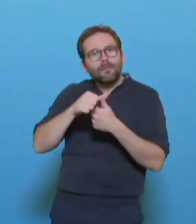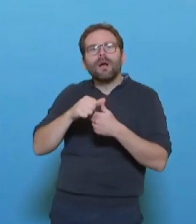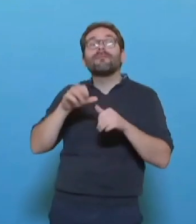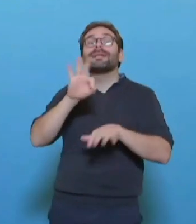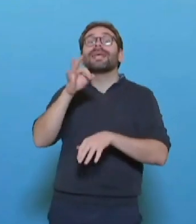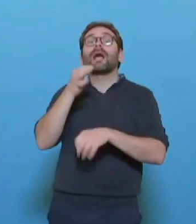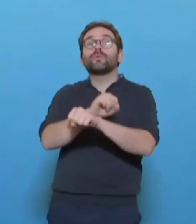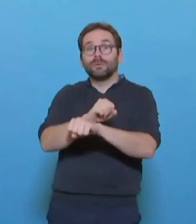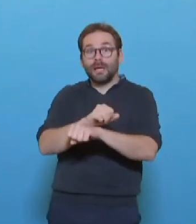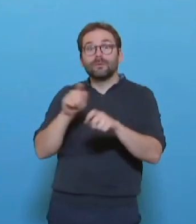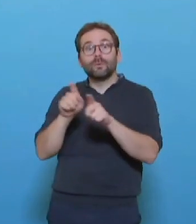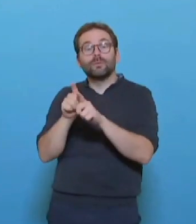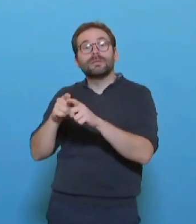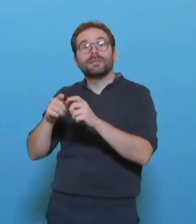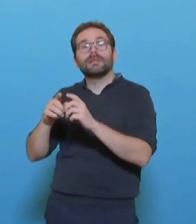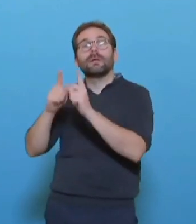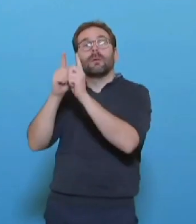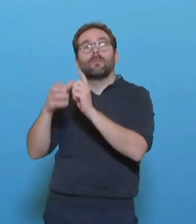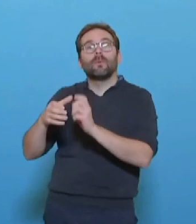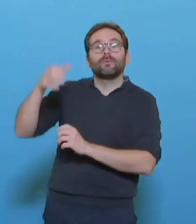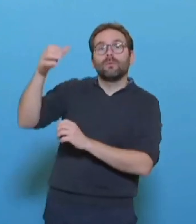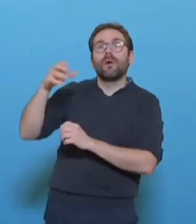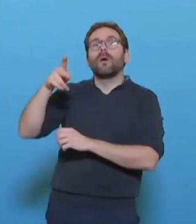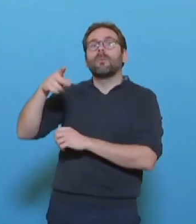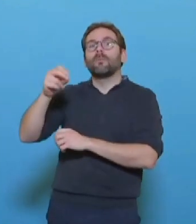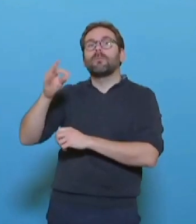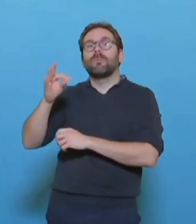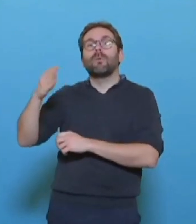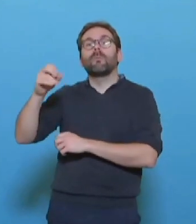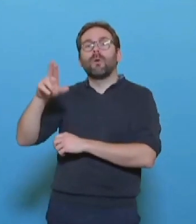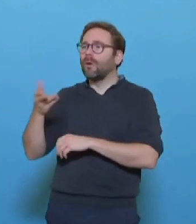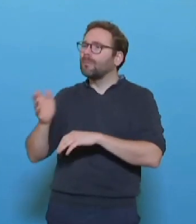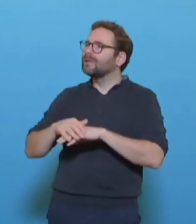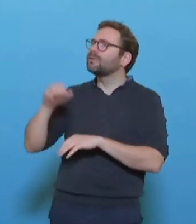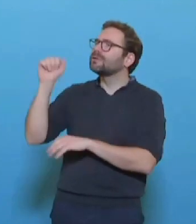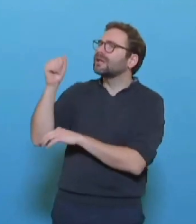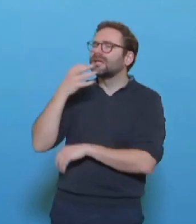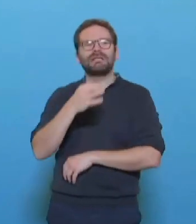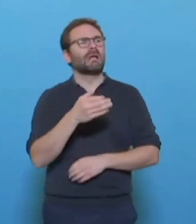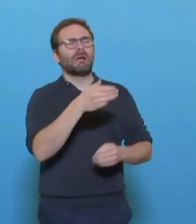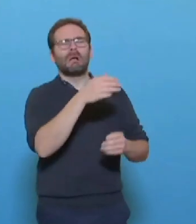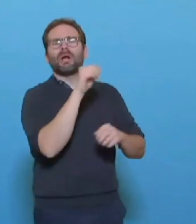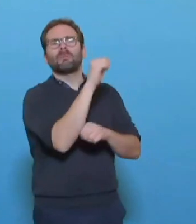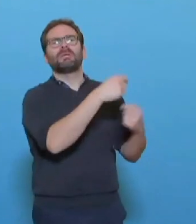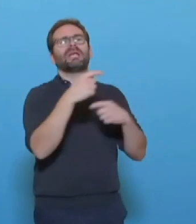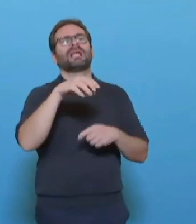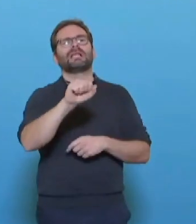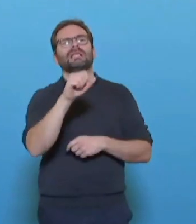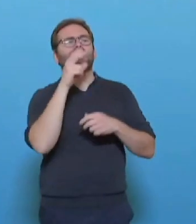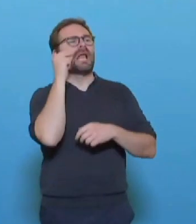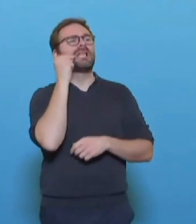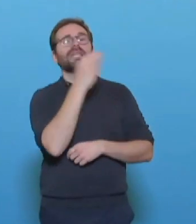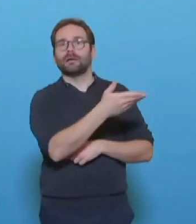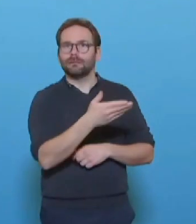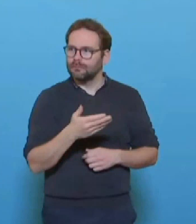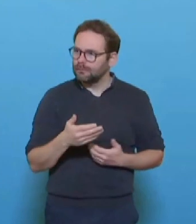otages et le monument au pont Moron, et qui vient traiter les communistes de Saligny en conseil municipal, de celui qui fait de